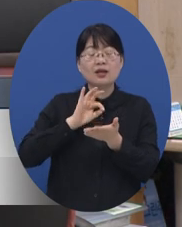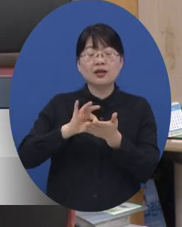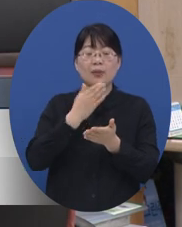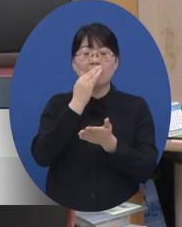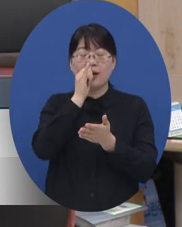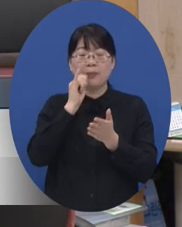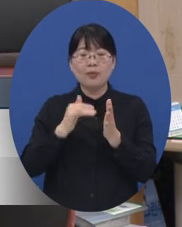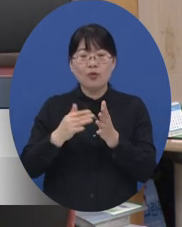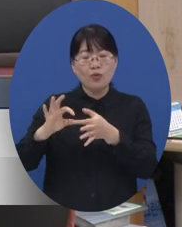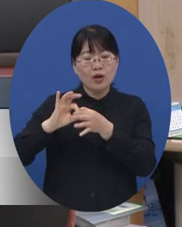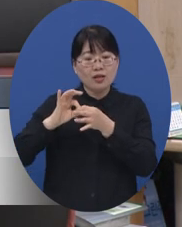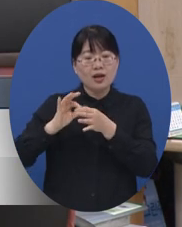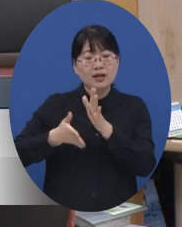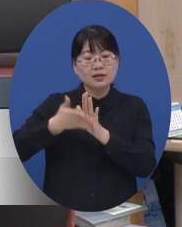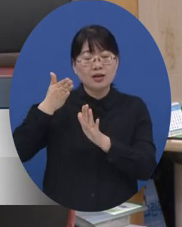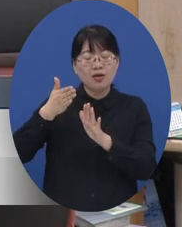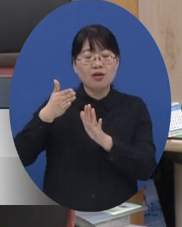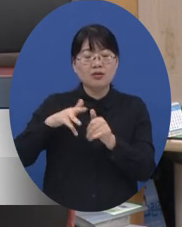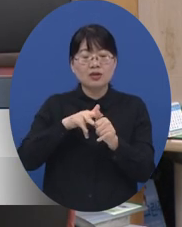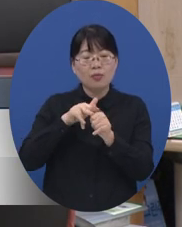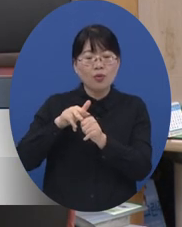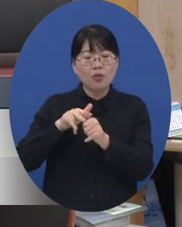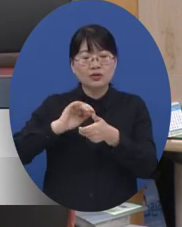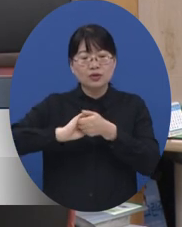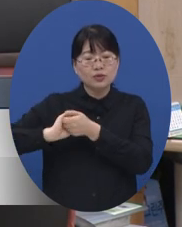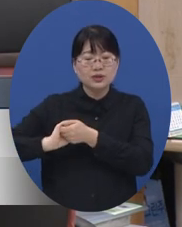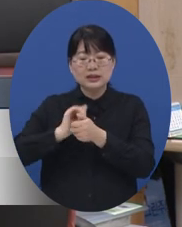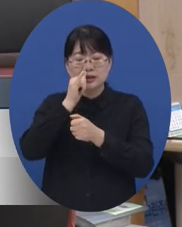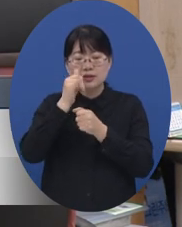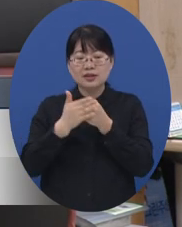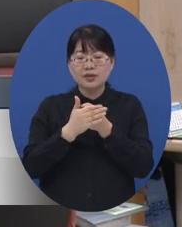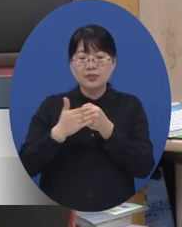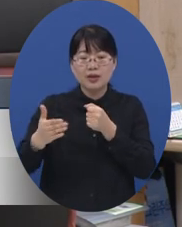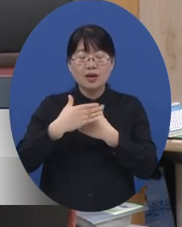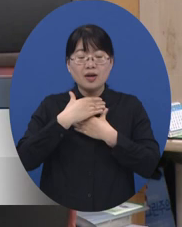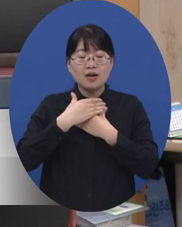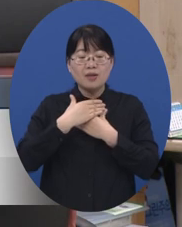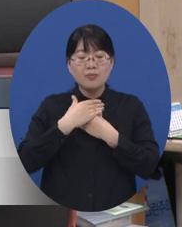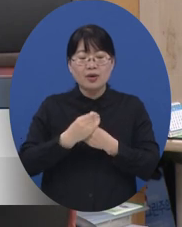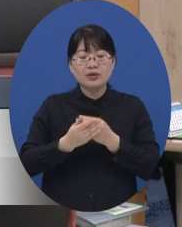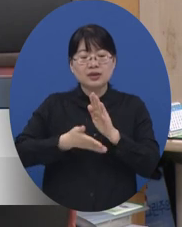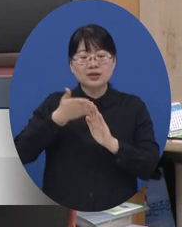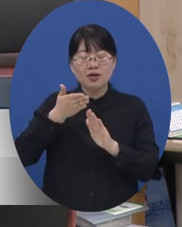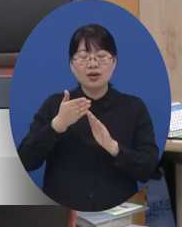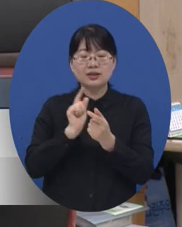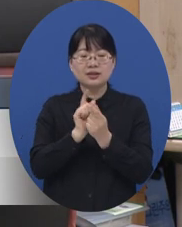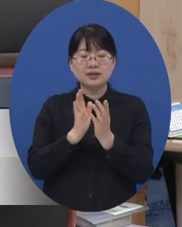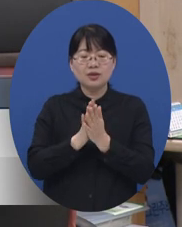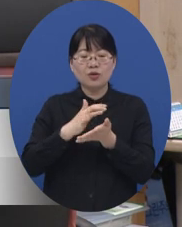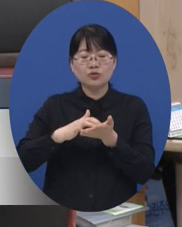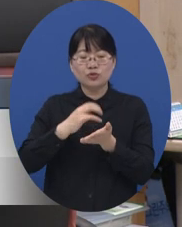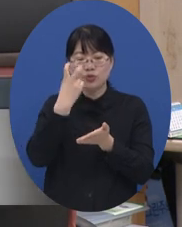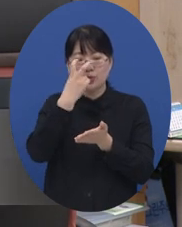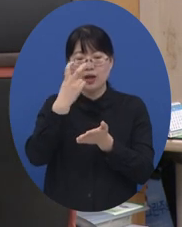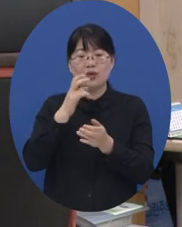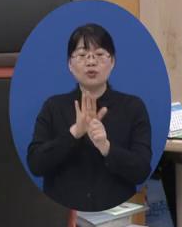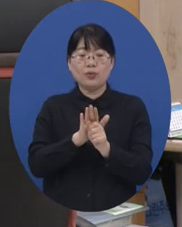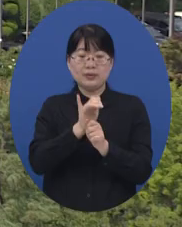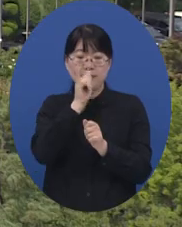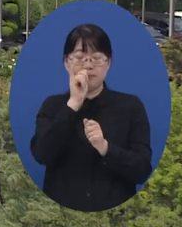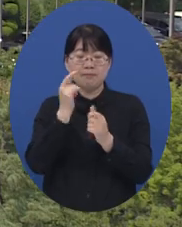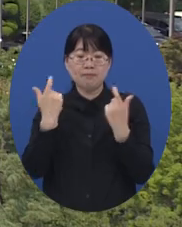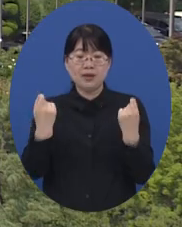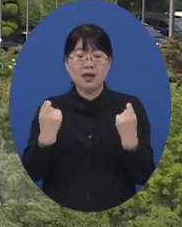되고요. 관련된 시설 점검 또한 정기적으로 하게 되어 편의시설 실태 조사에도 상당한 도움이 될 것으로